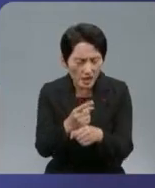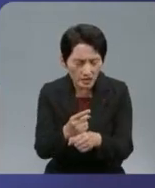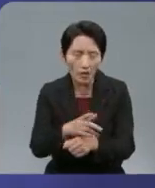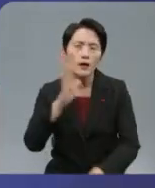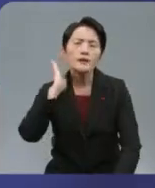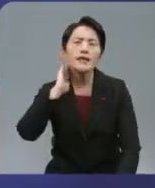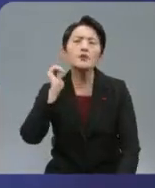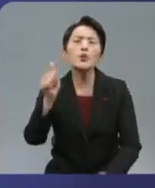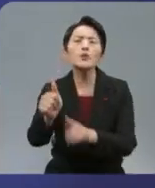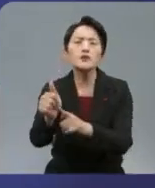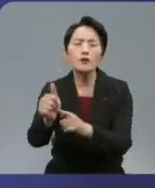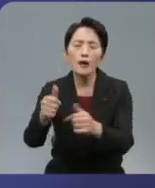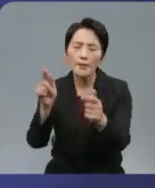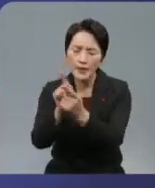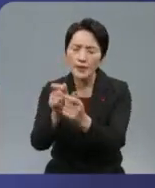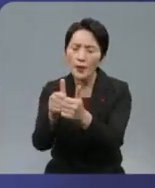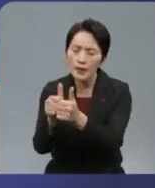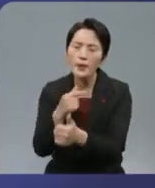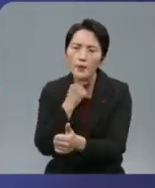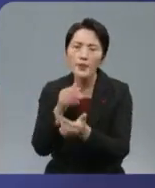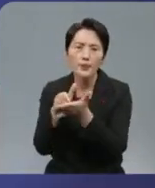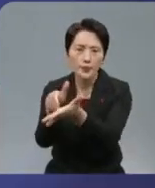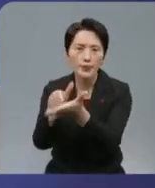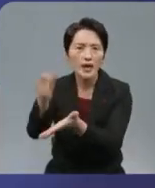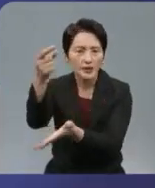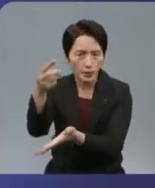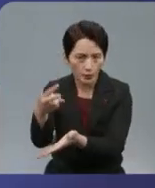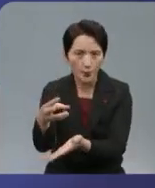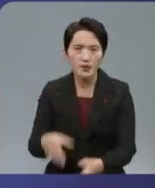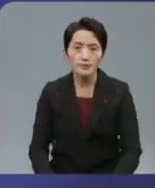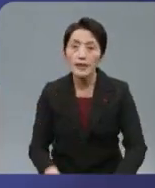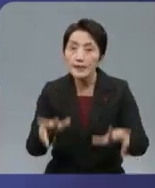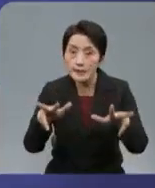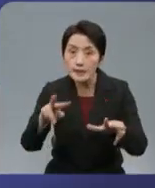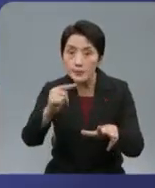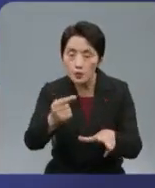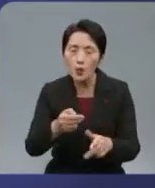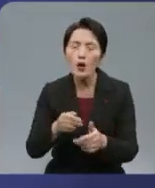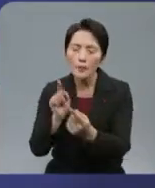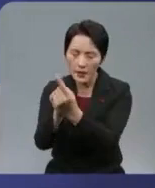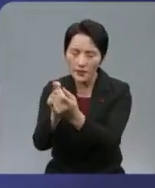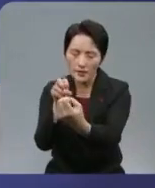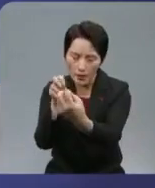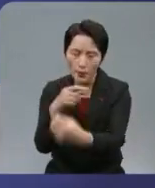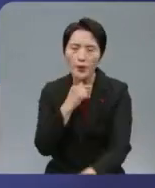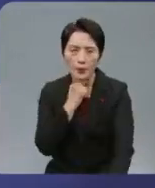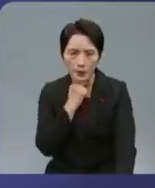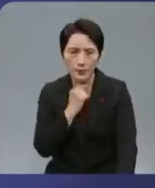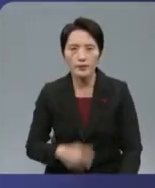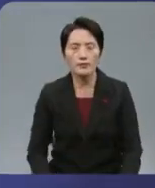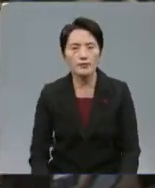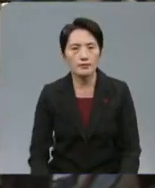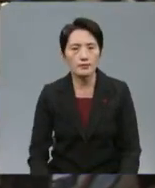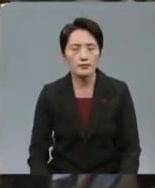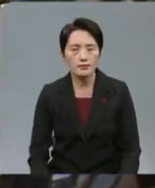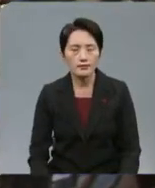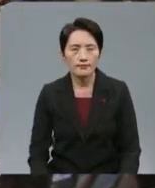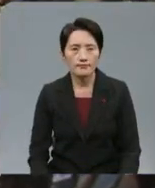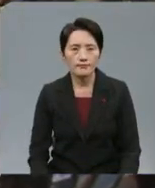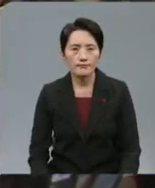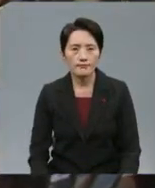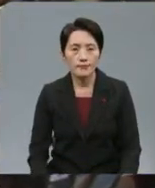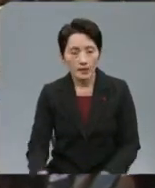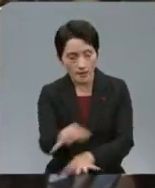mobilisiere und nur mit Worten Unterstützung für die politische Kooperation zum Ausdruck bringen die Regierung habe die